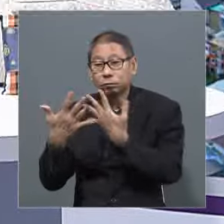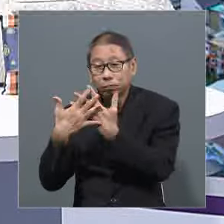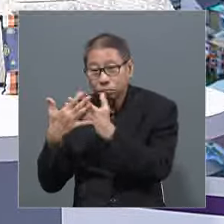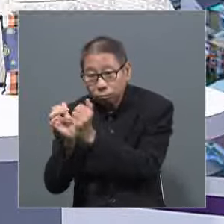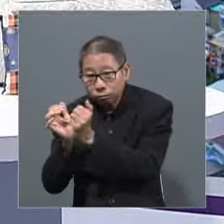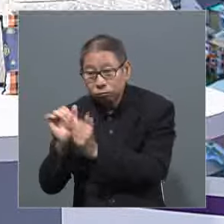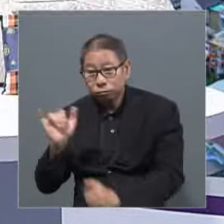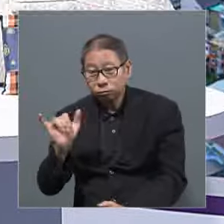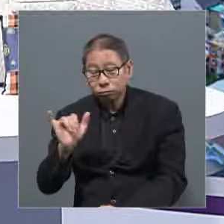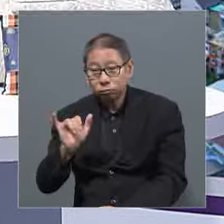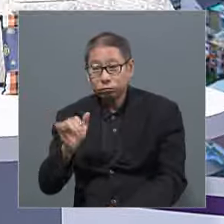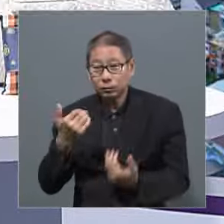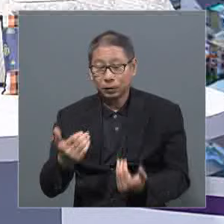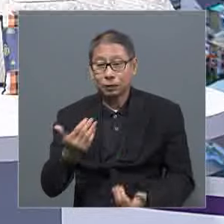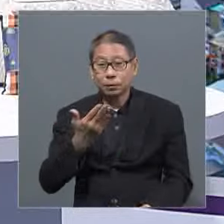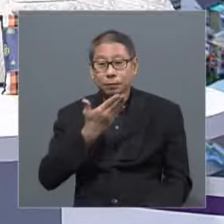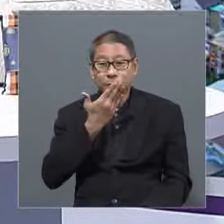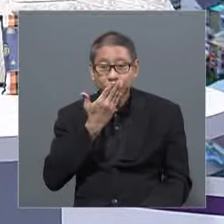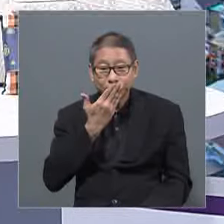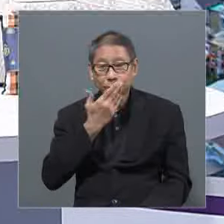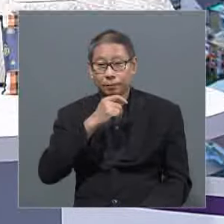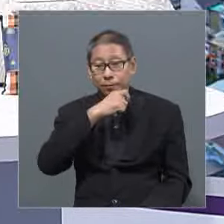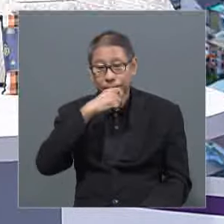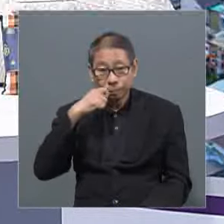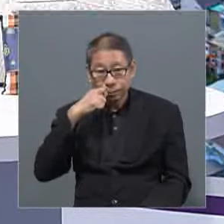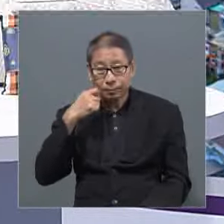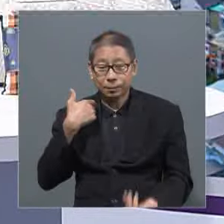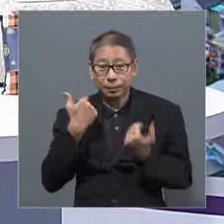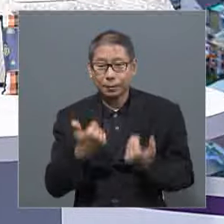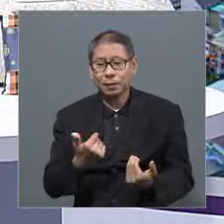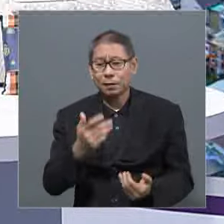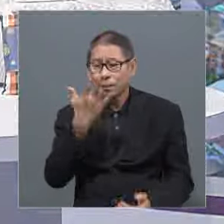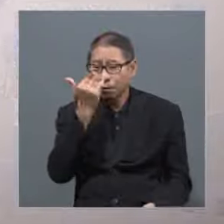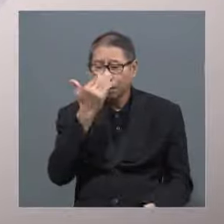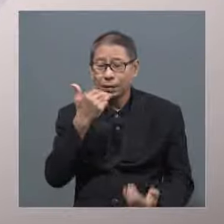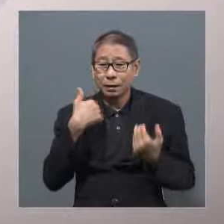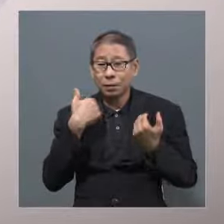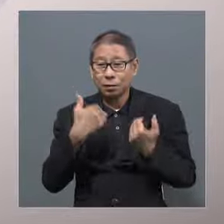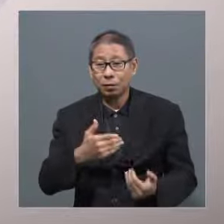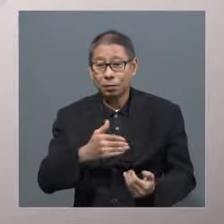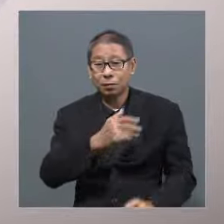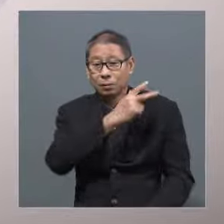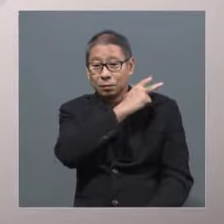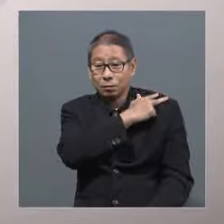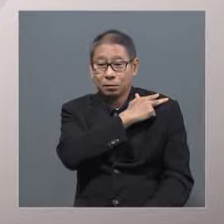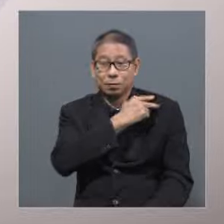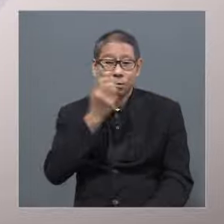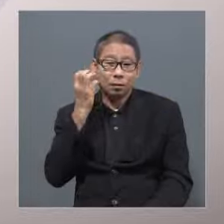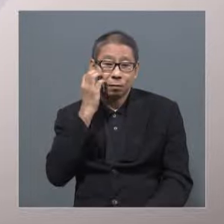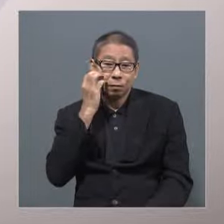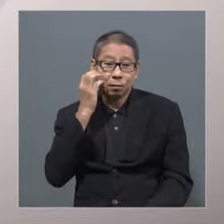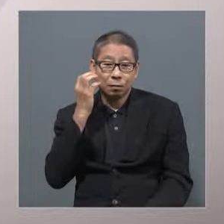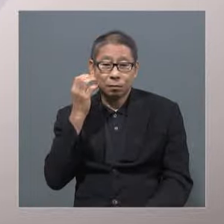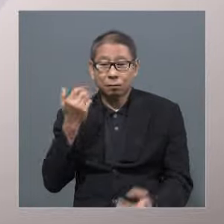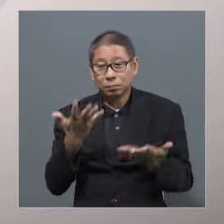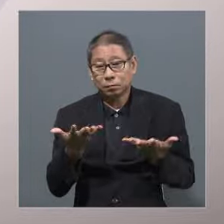ใช้ไม่เป็นอย่างอื่นด้วยนะแต่ขอไม่พูดแล้วกันนะสุดท้ายนี่ก็บอกว่าเอ๊แล้วทำไมคดีความเกี่ยกับของบางคนถึงไม่มีความคืบหน้า